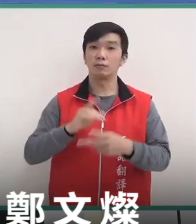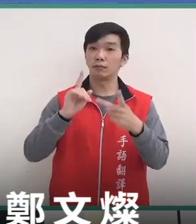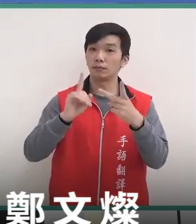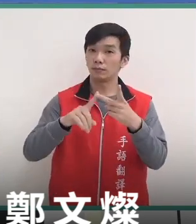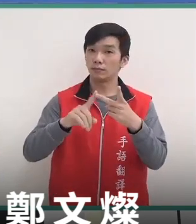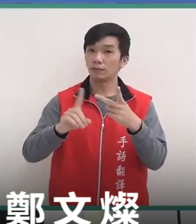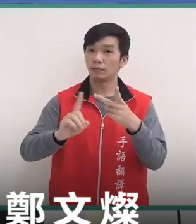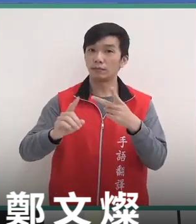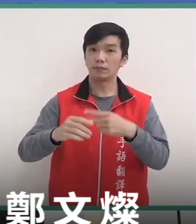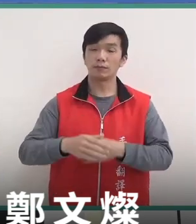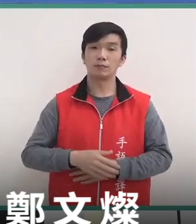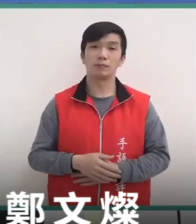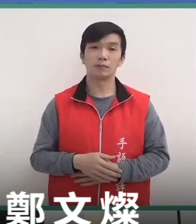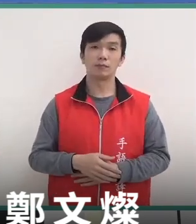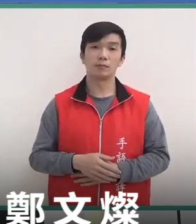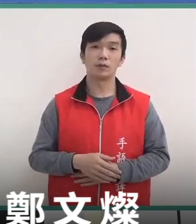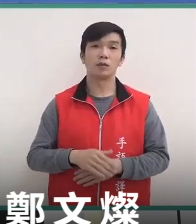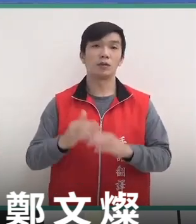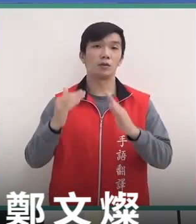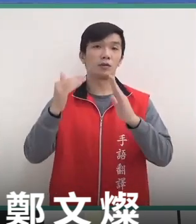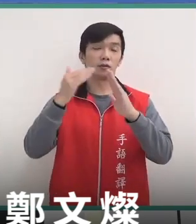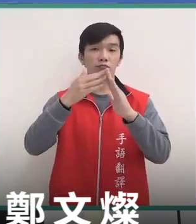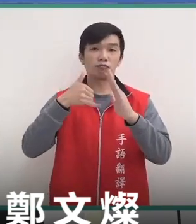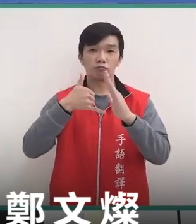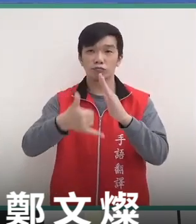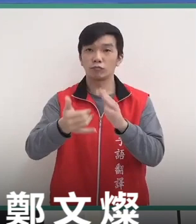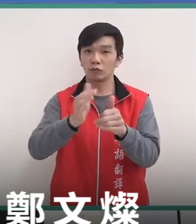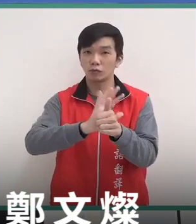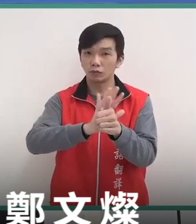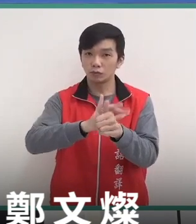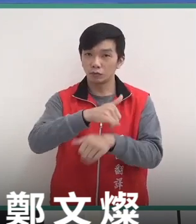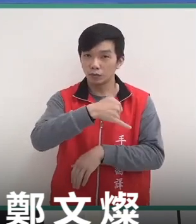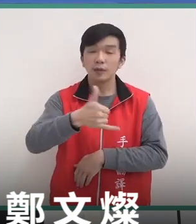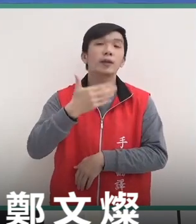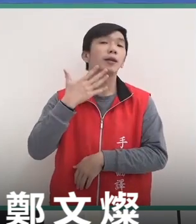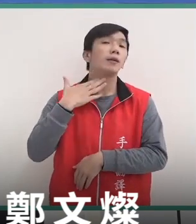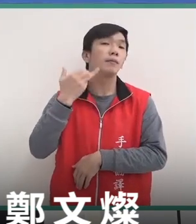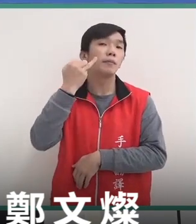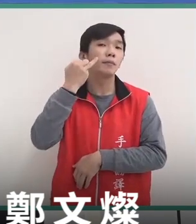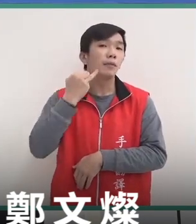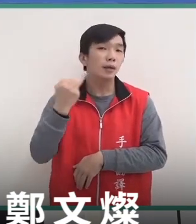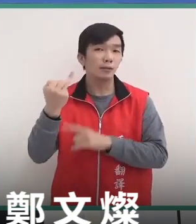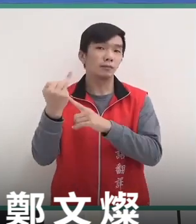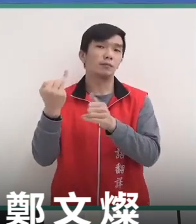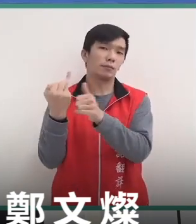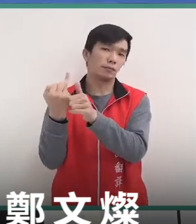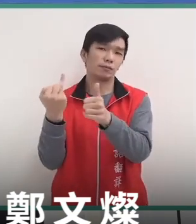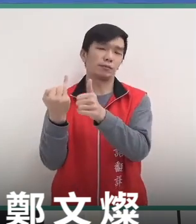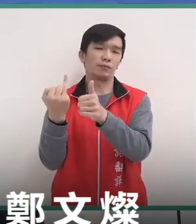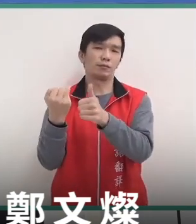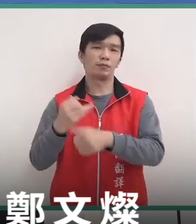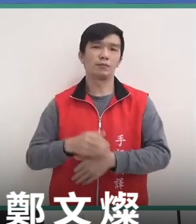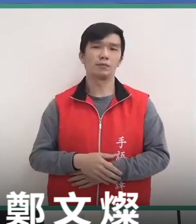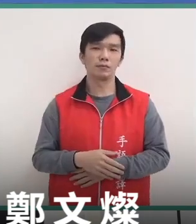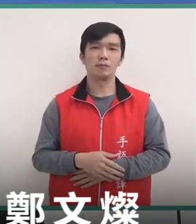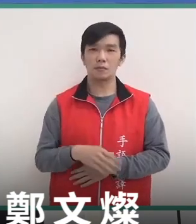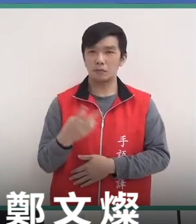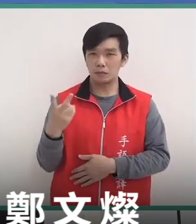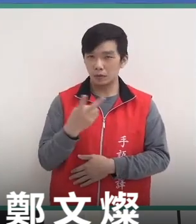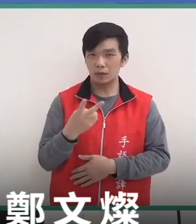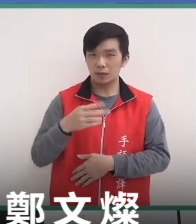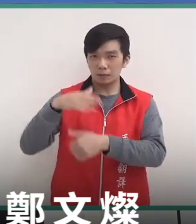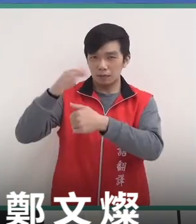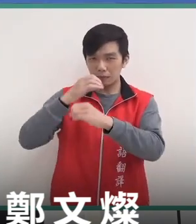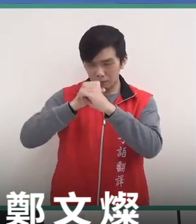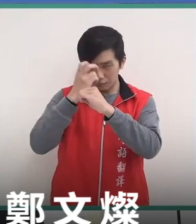个居服员的干妹的先生，那裁检确诊，这两个是跟联邦银